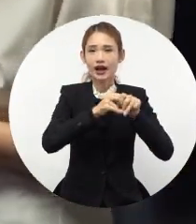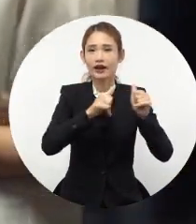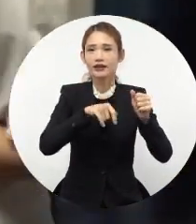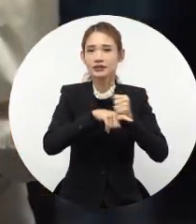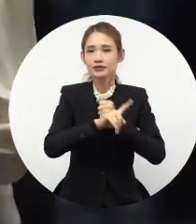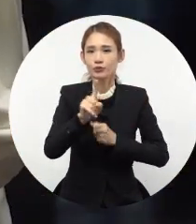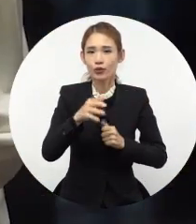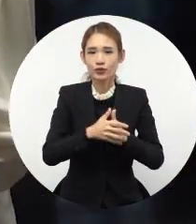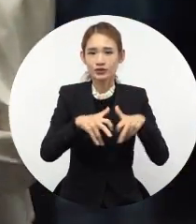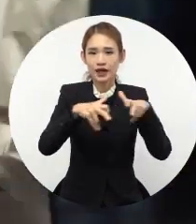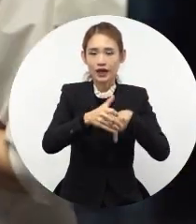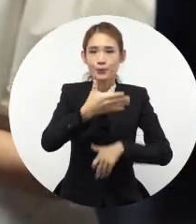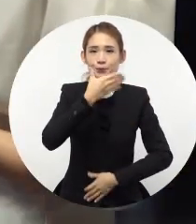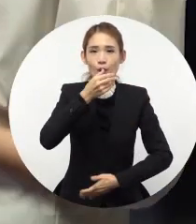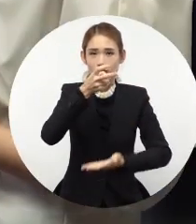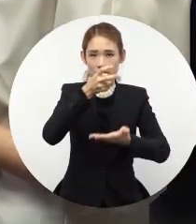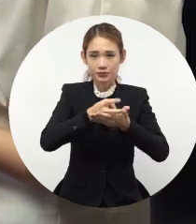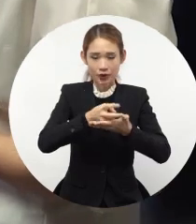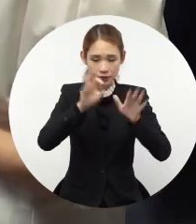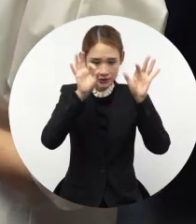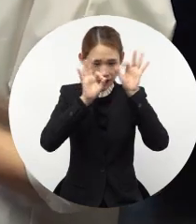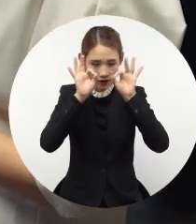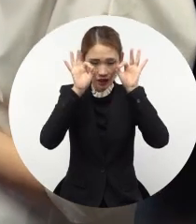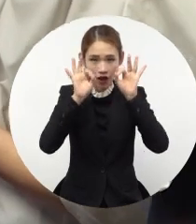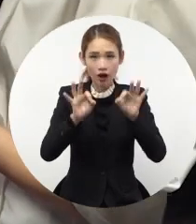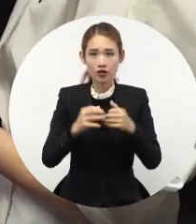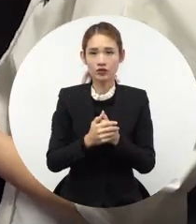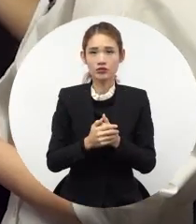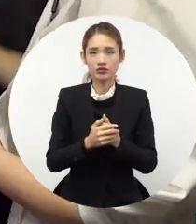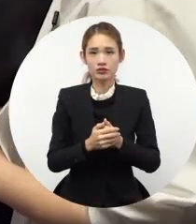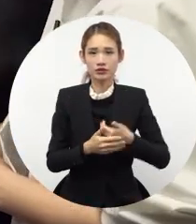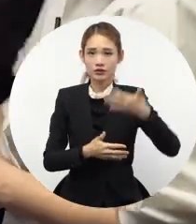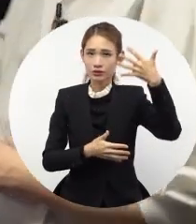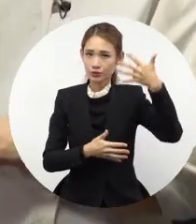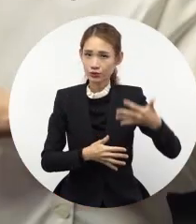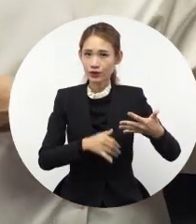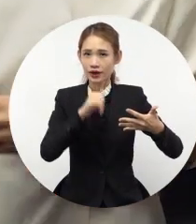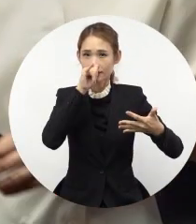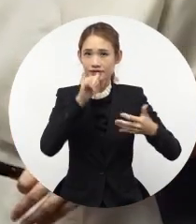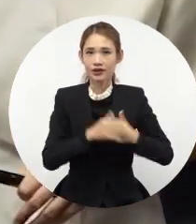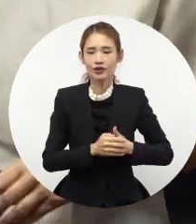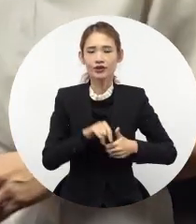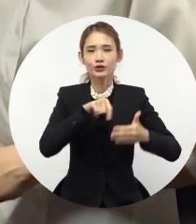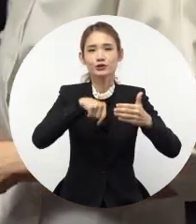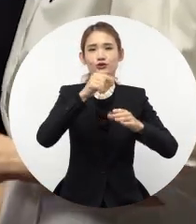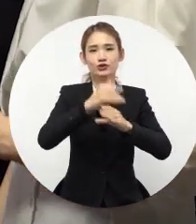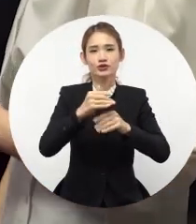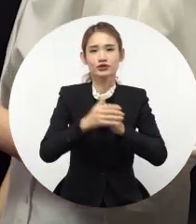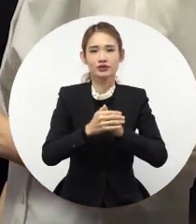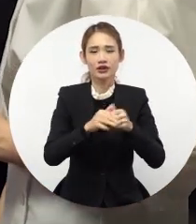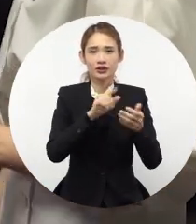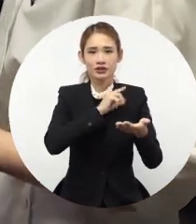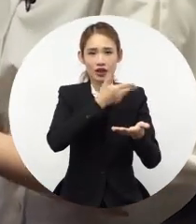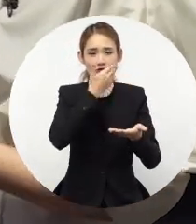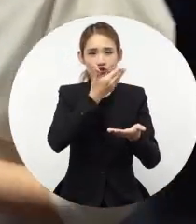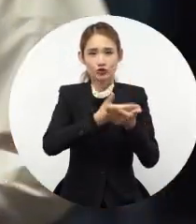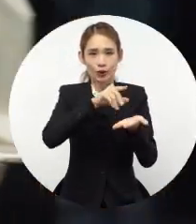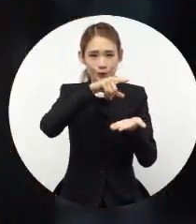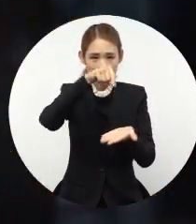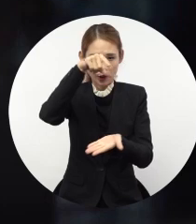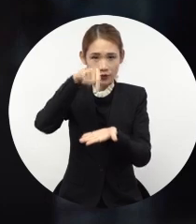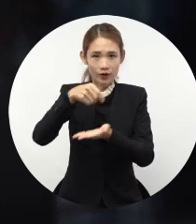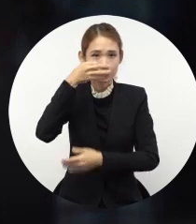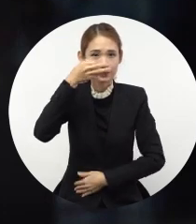네, 장애인 복지법을 찾아보시면 됩니다. 와, 이렇게 길게 나와 있네요. 이 중에서 키워드로